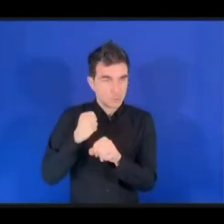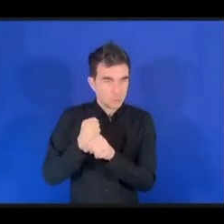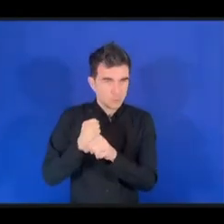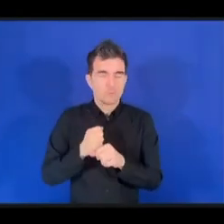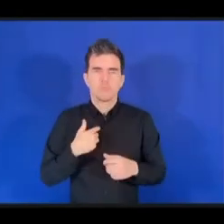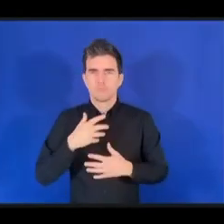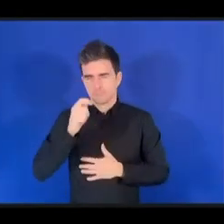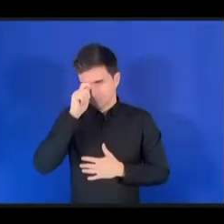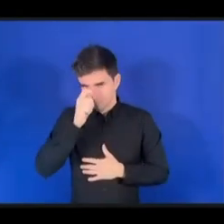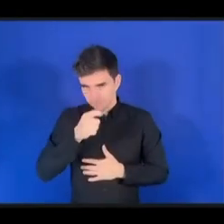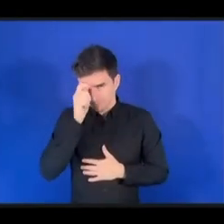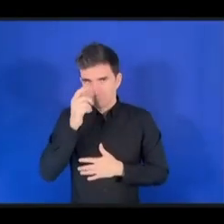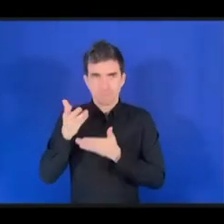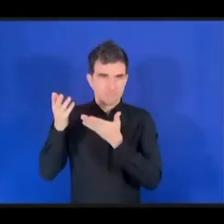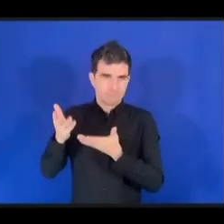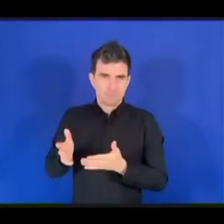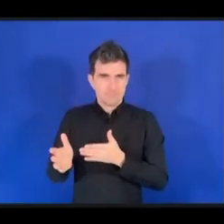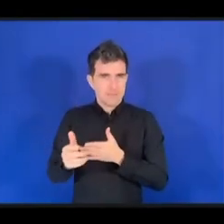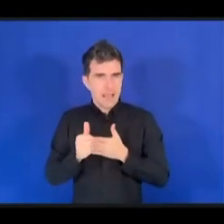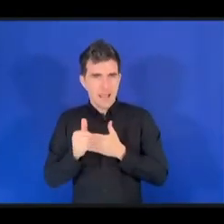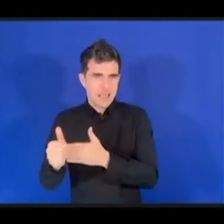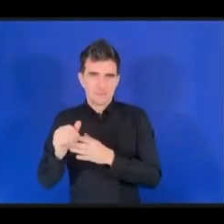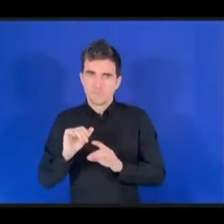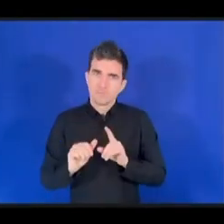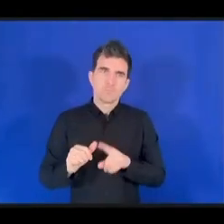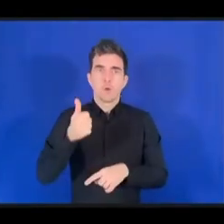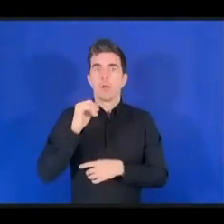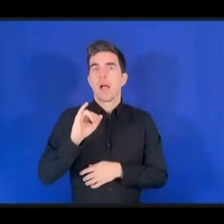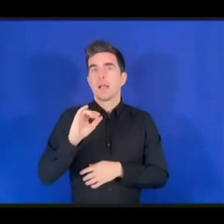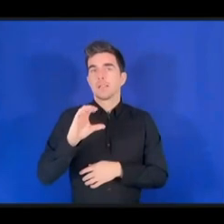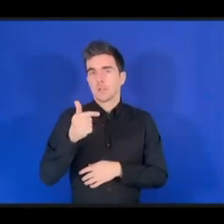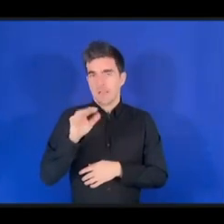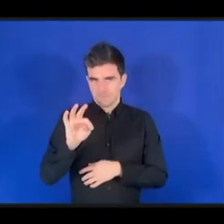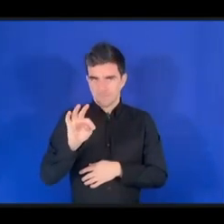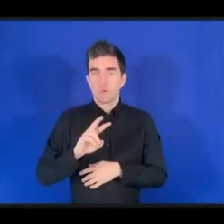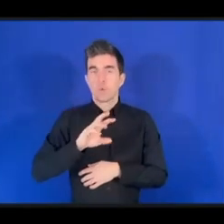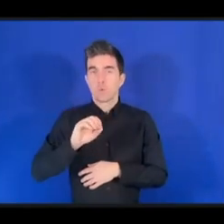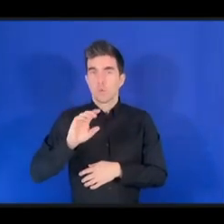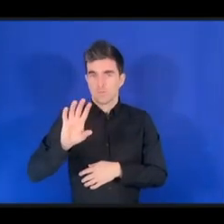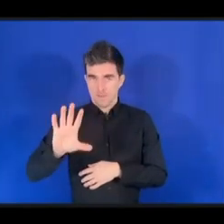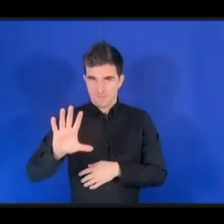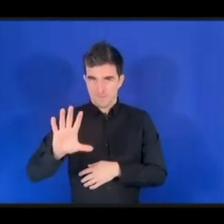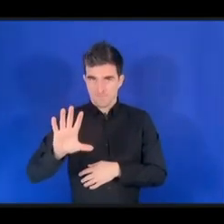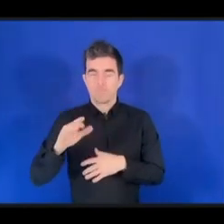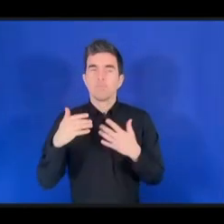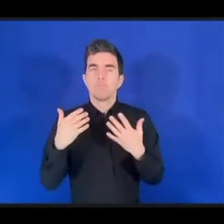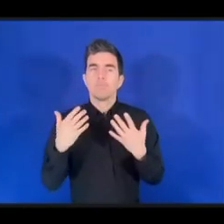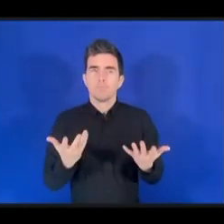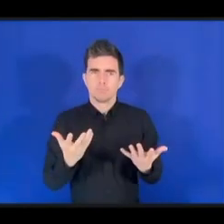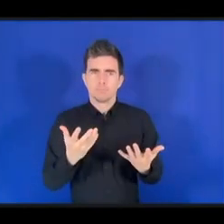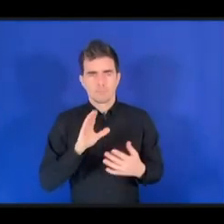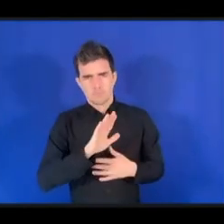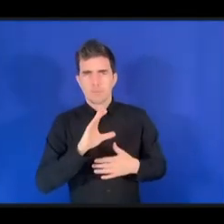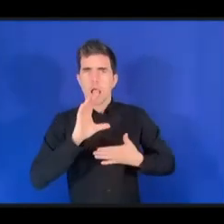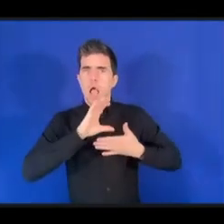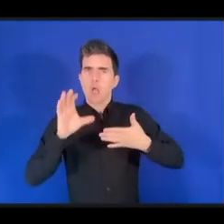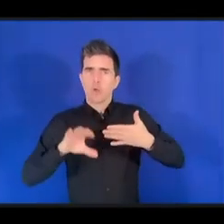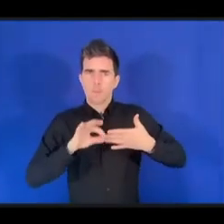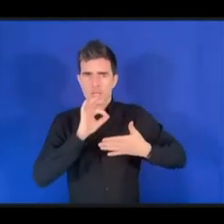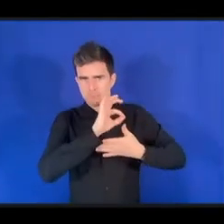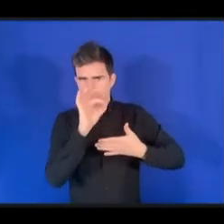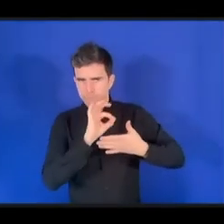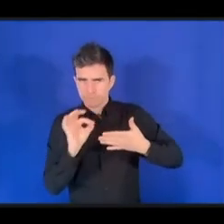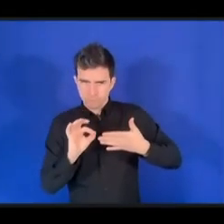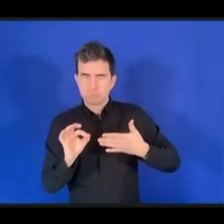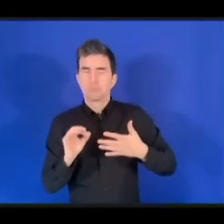の会合がカコで行われましたそして2024年に